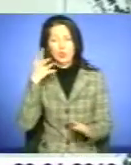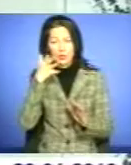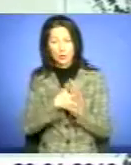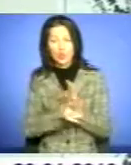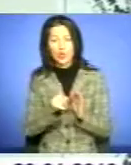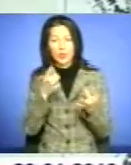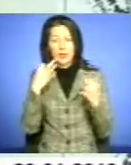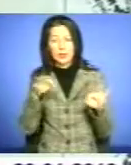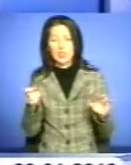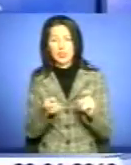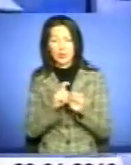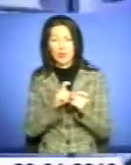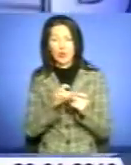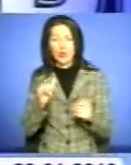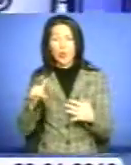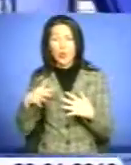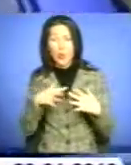боротьбі.